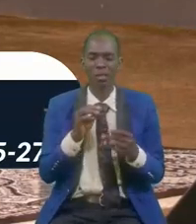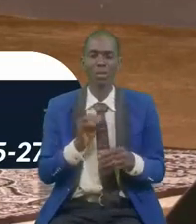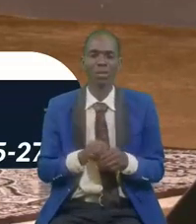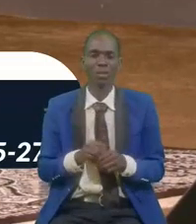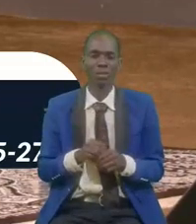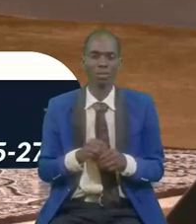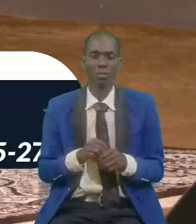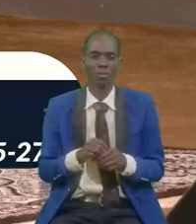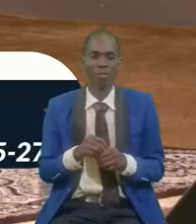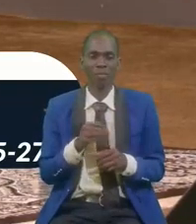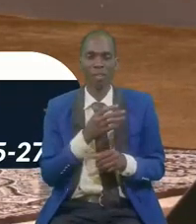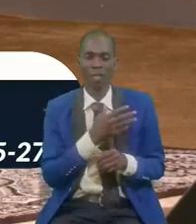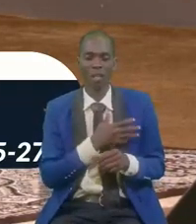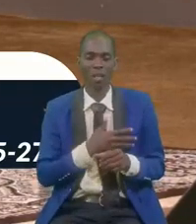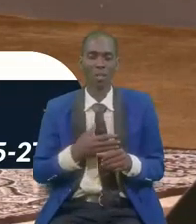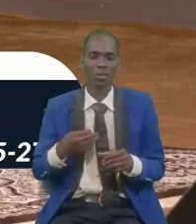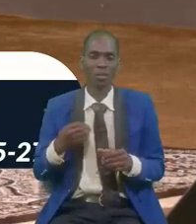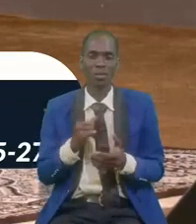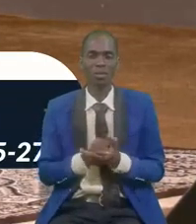que le monde connaisse